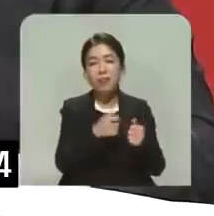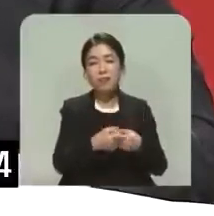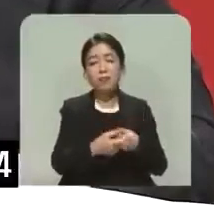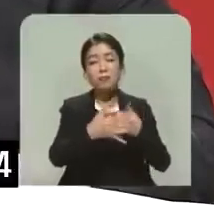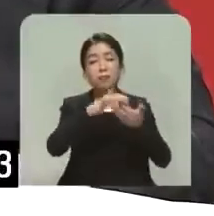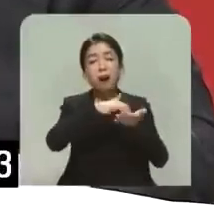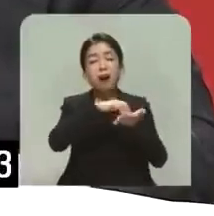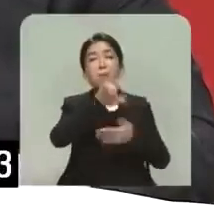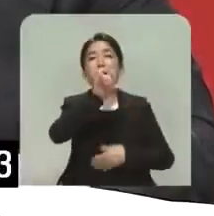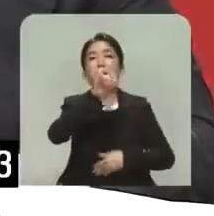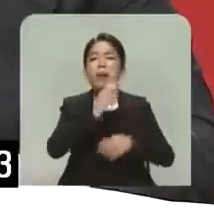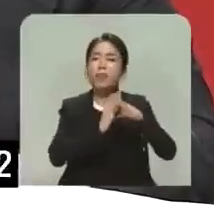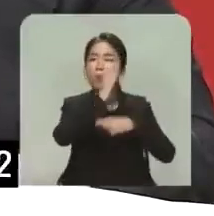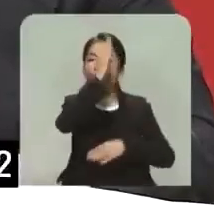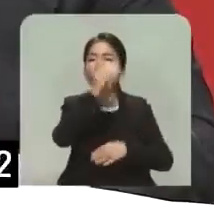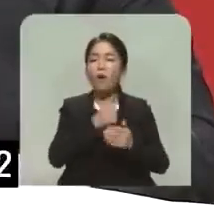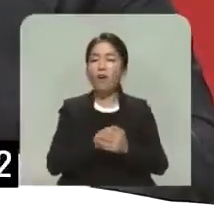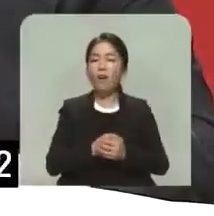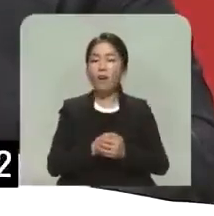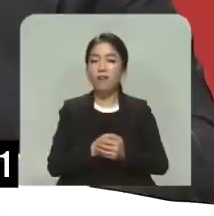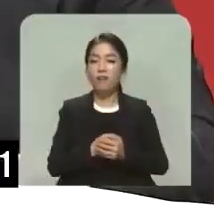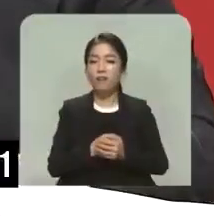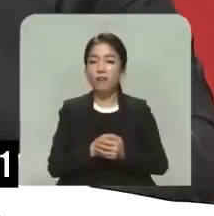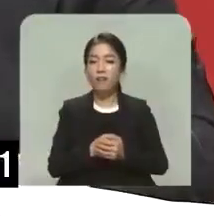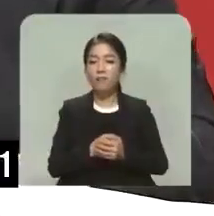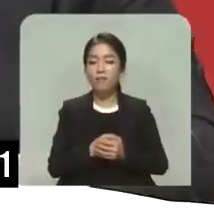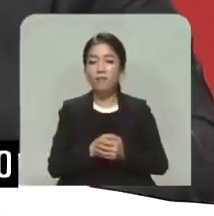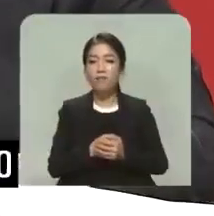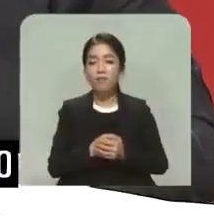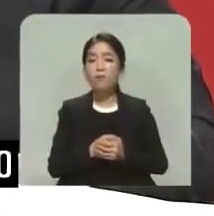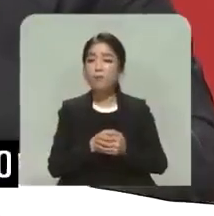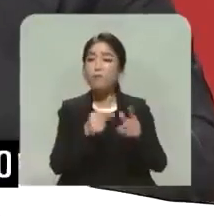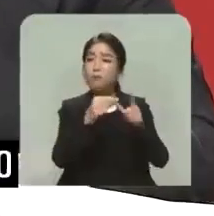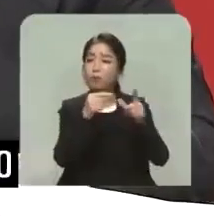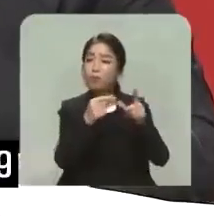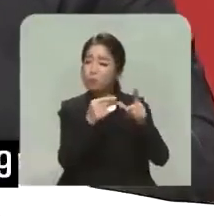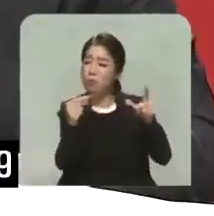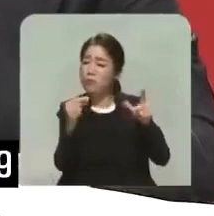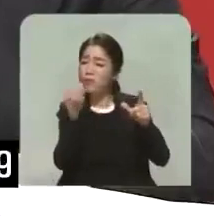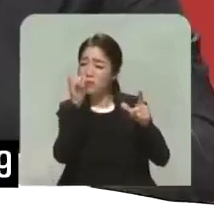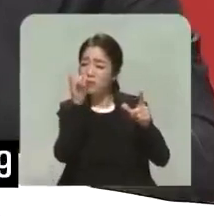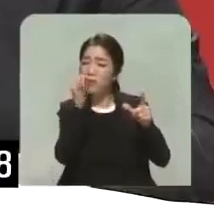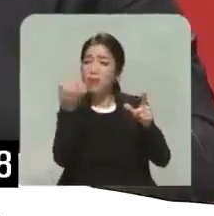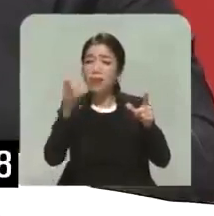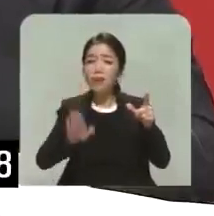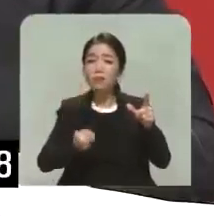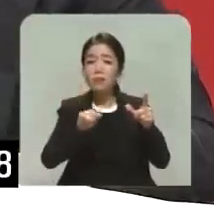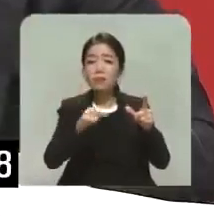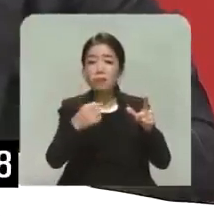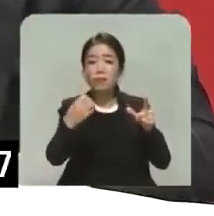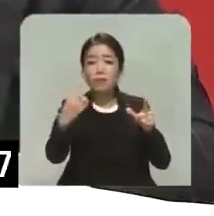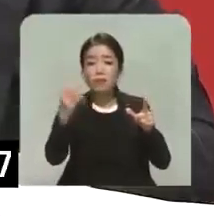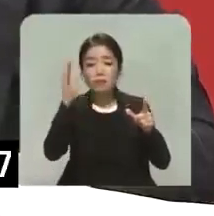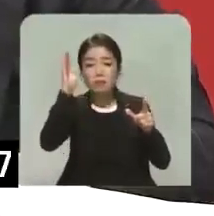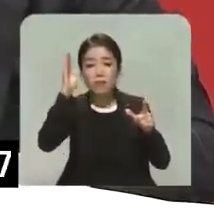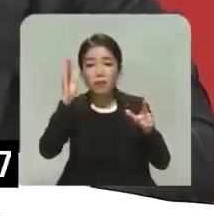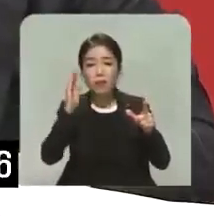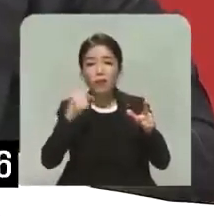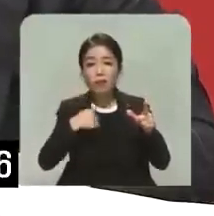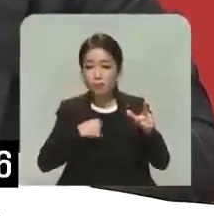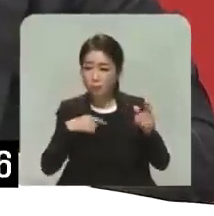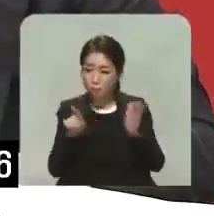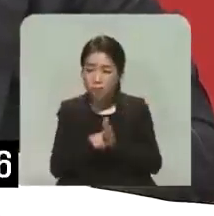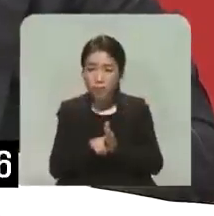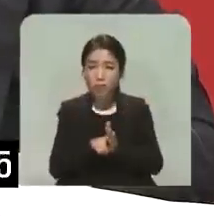만 개가 된다고 그랬는데 예. 그러면 뭐 그런 것들도 있을 수 있겠지만 예. 그러면 그 지금 말씀하시는 거는 제가 믿을